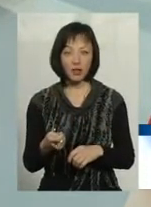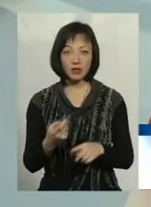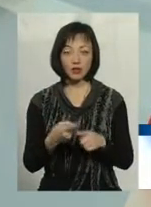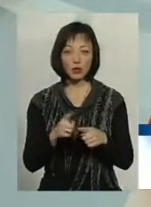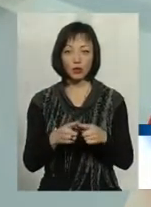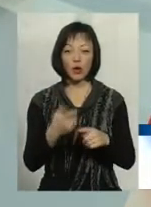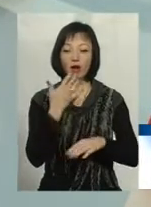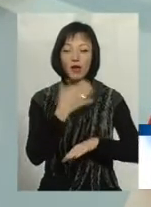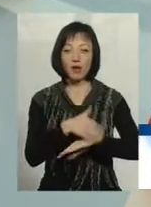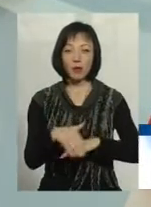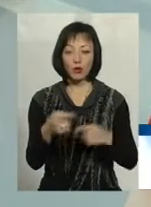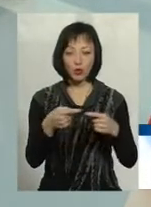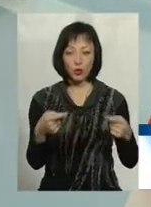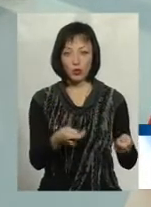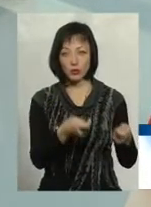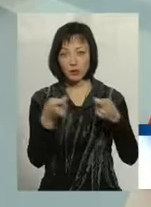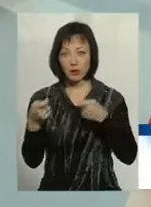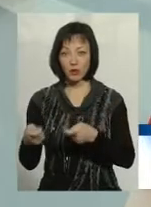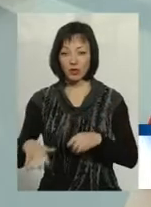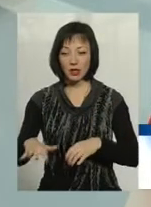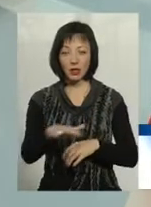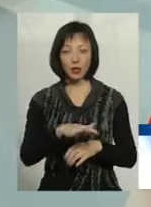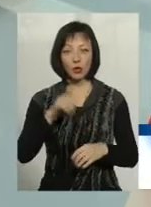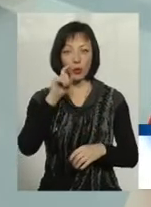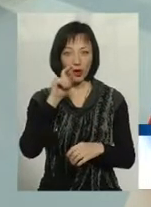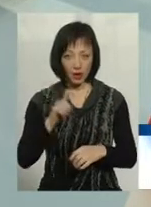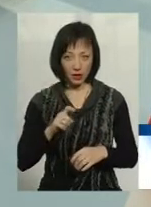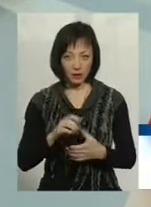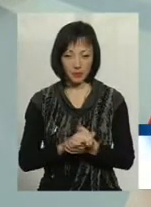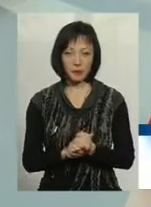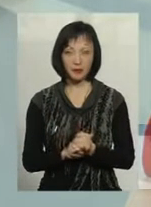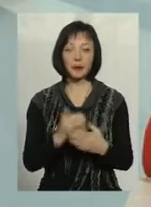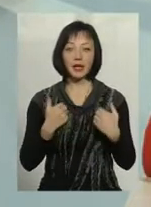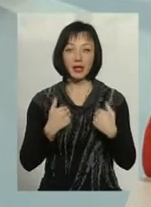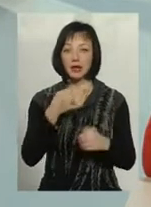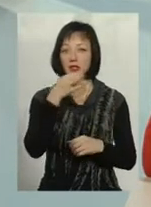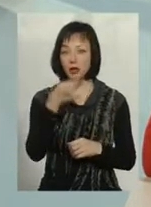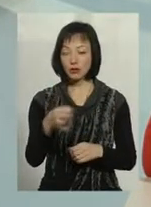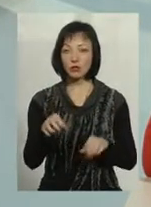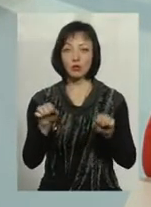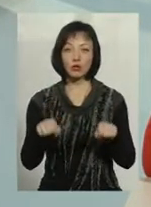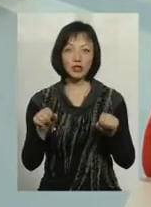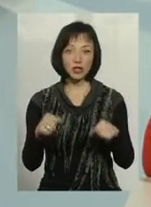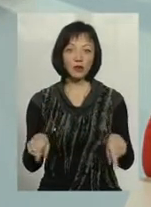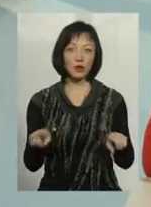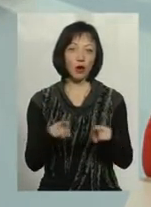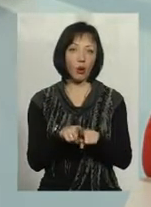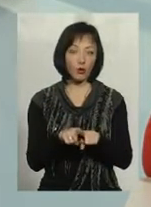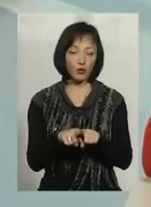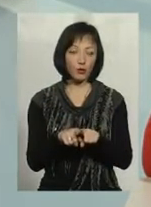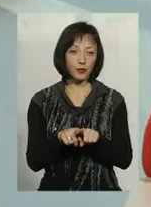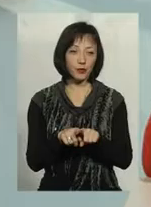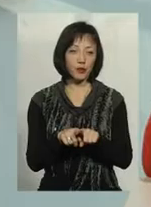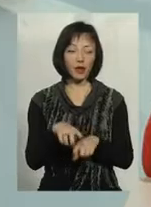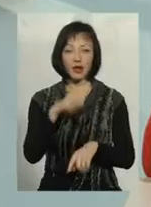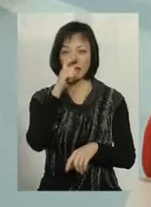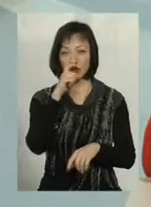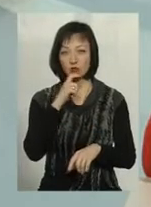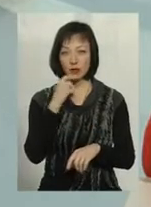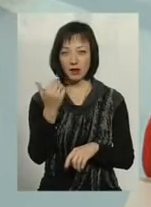по ринку точно. Це не тільки, прикидайте собі сорочки, костюми, тут уже нижня білизна, вже люди не в силі, наприклад, його на